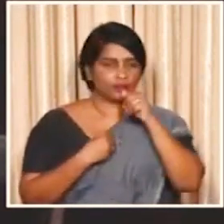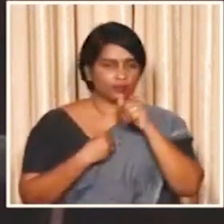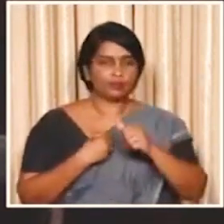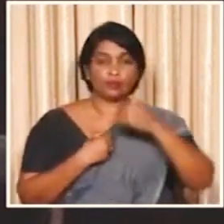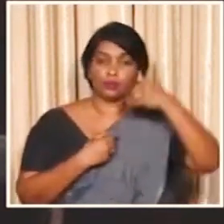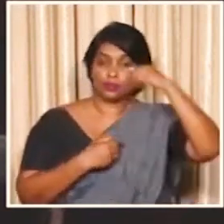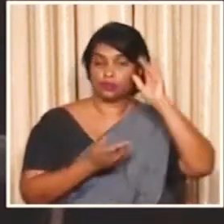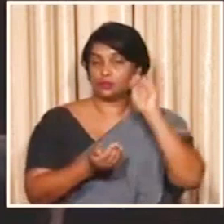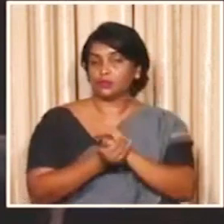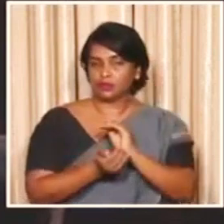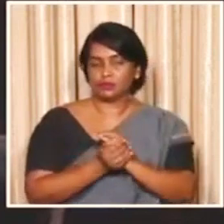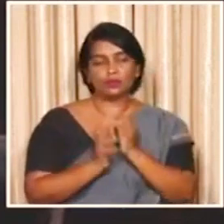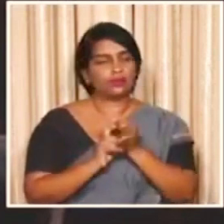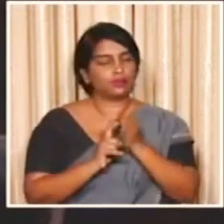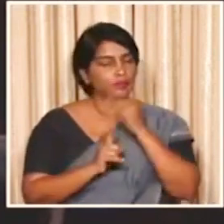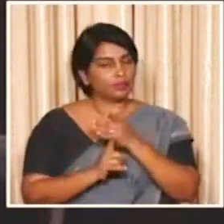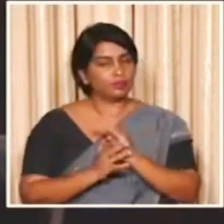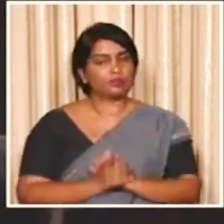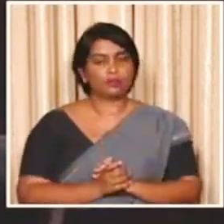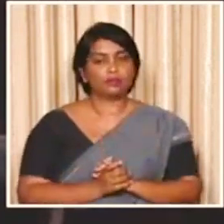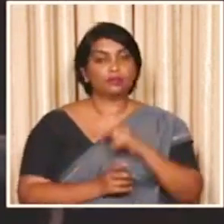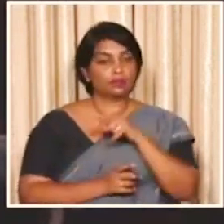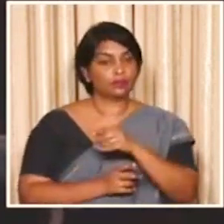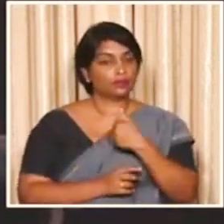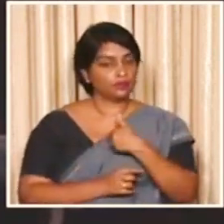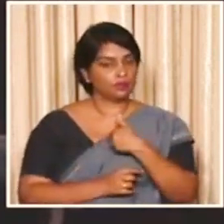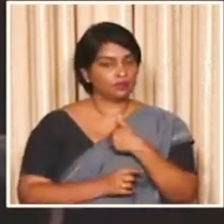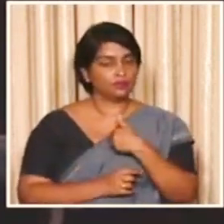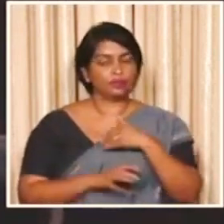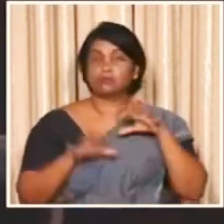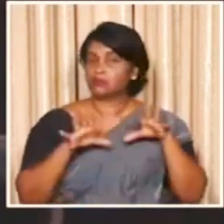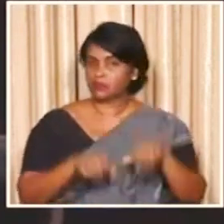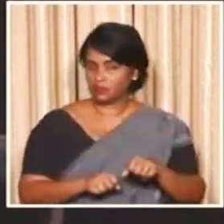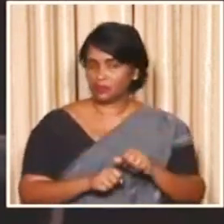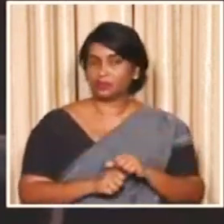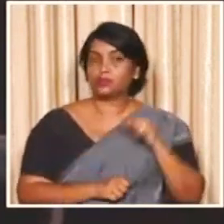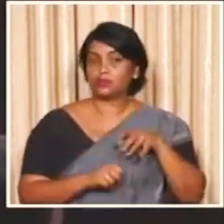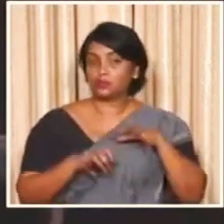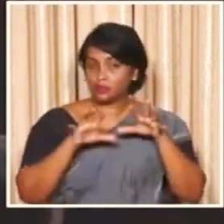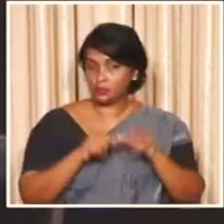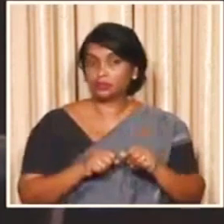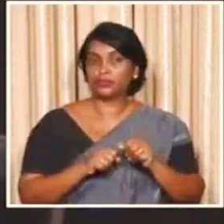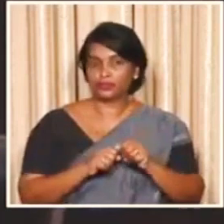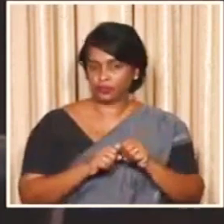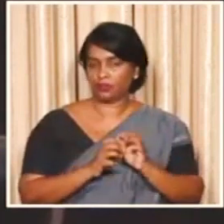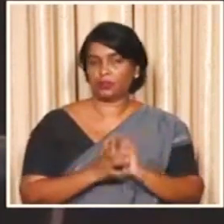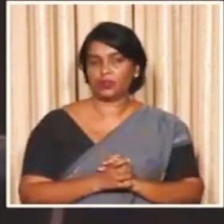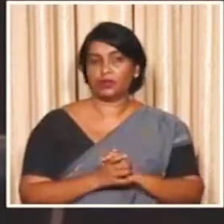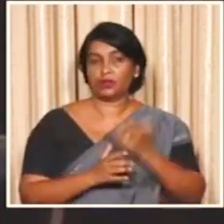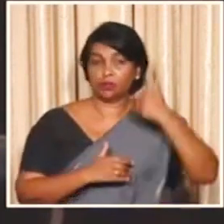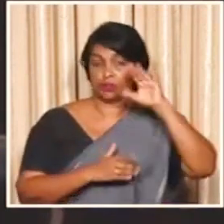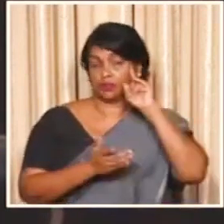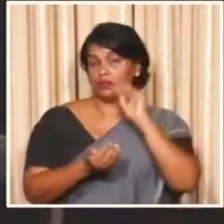වශයෙන්ම පුරාවස්තු කියලා කියන්නේ සභාපතිතුමනි ඒ අපේ උරුමය. ඒ උරුමය කියන්නේ අපේ හෙරිටේජ් එක.